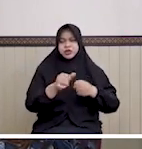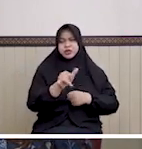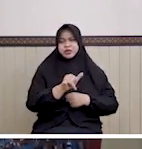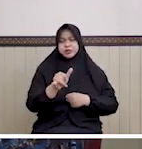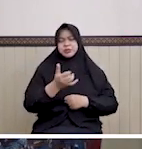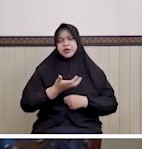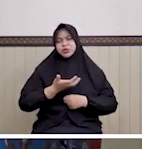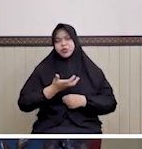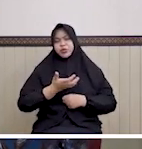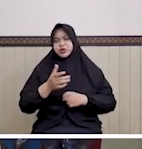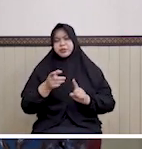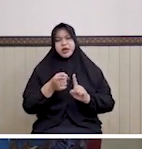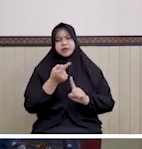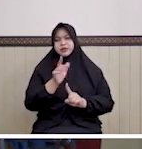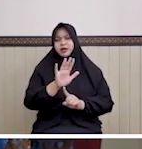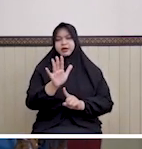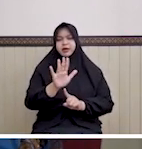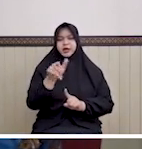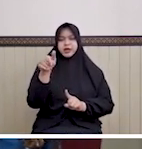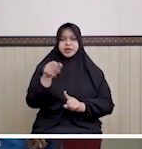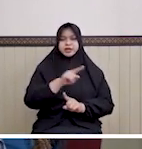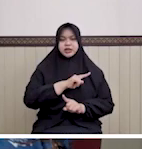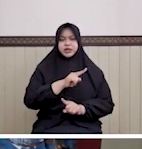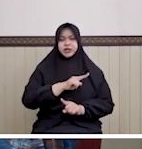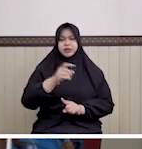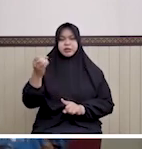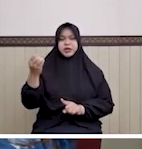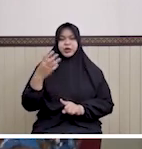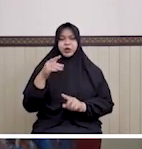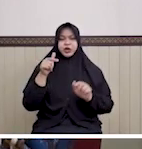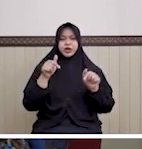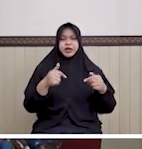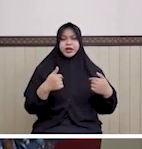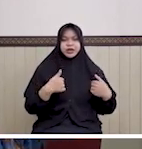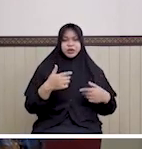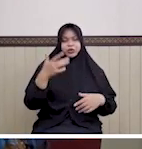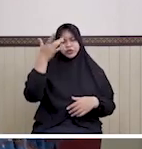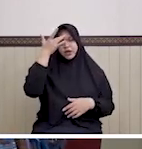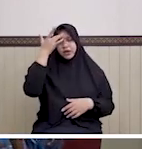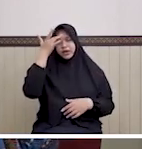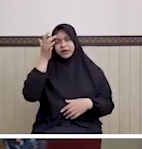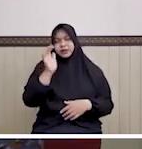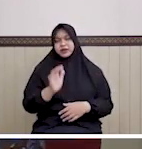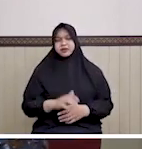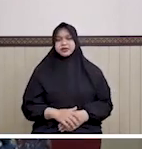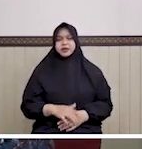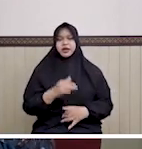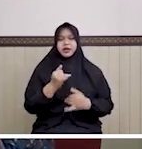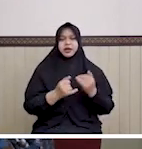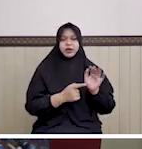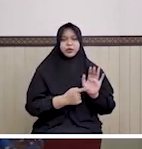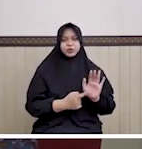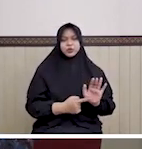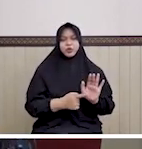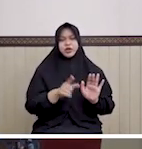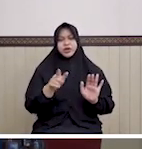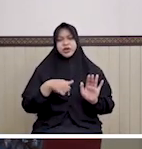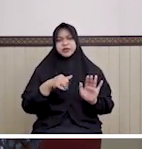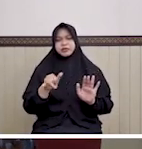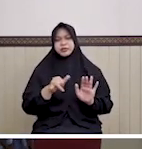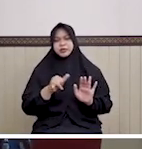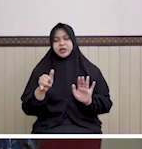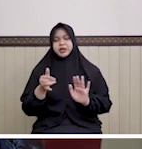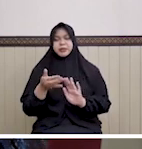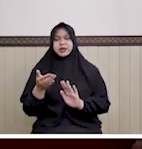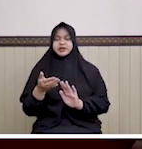saya enggak maksa loh dia sendiri yang bilang bahwa ini loh di sini tuh sakit itu akhirnya ditunjukkan dan terjadilah hal-hal